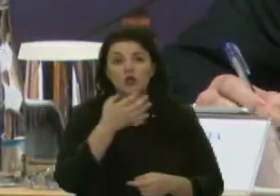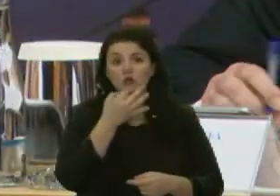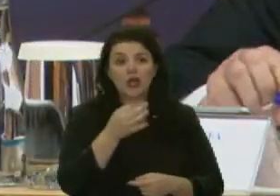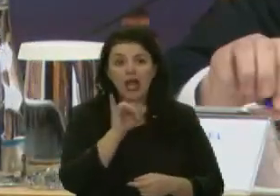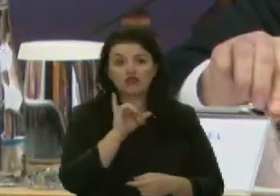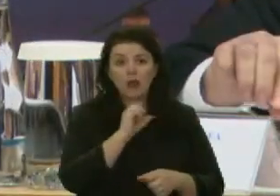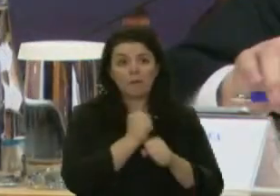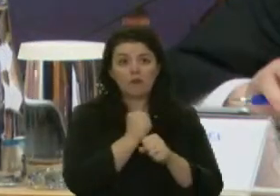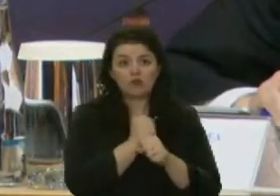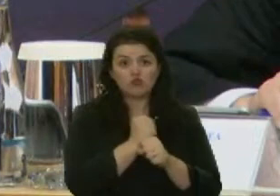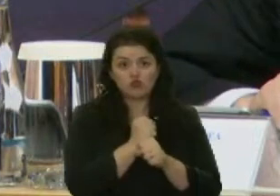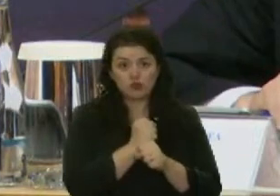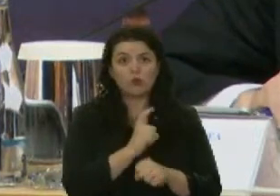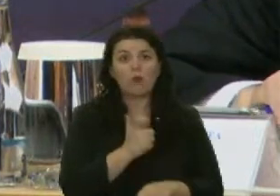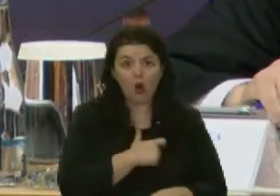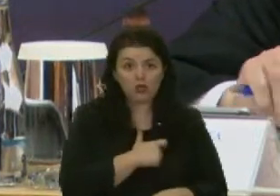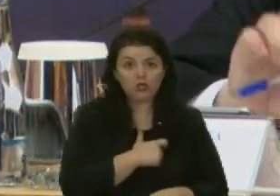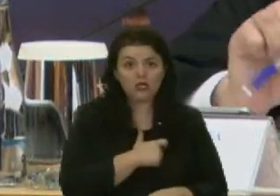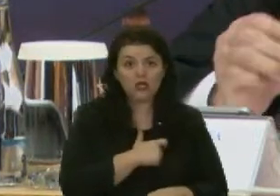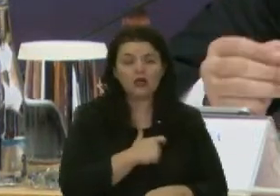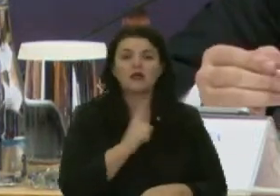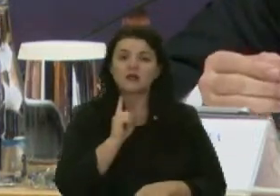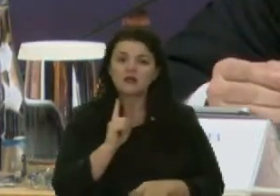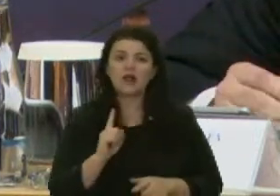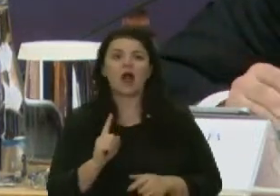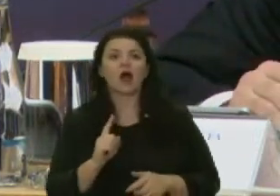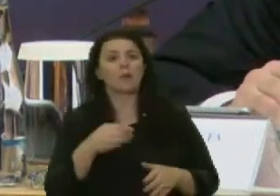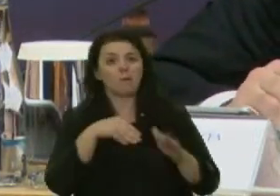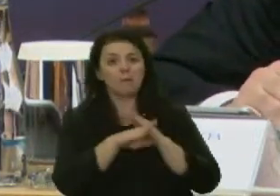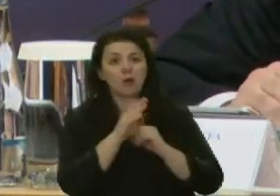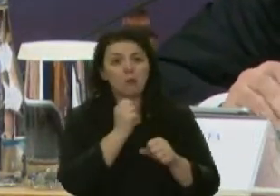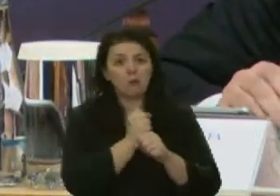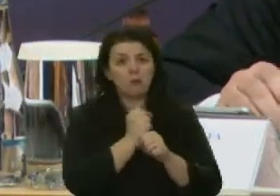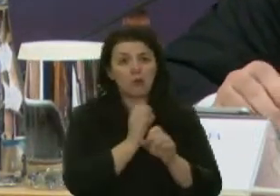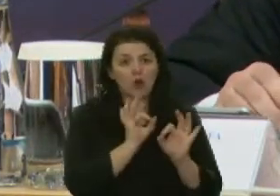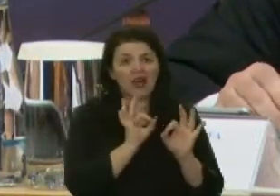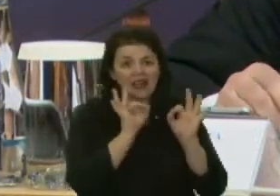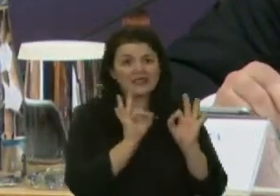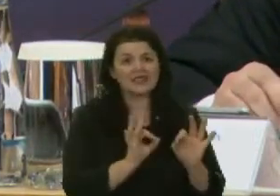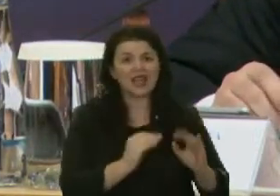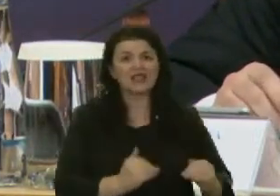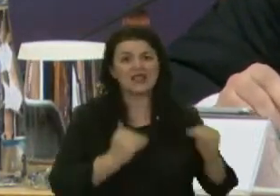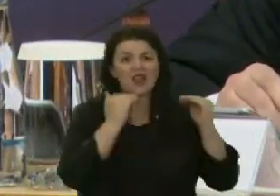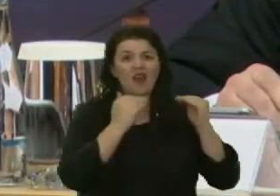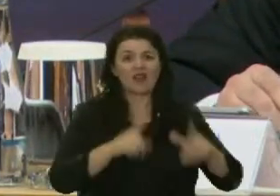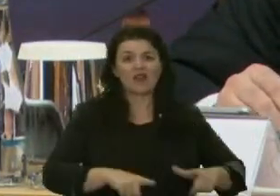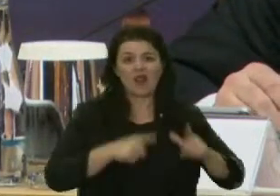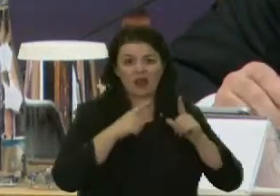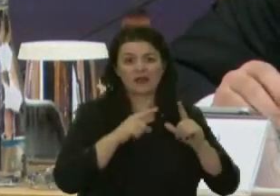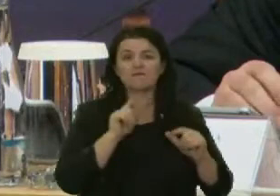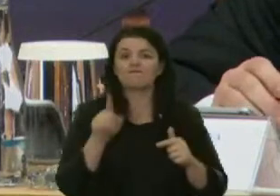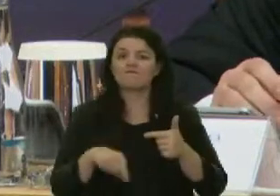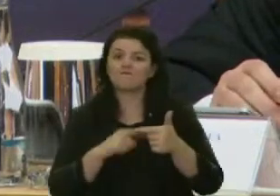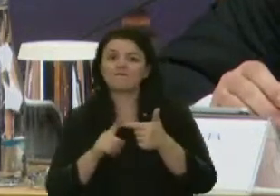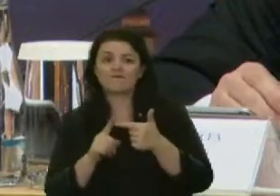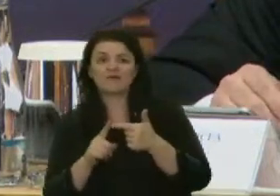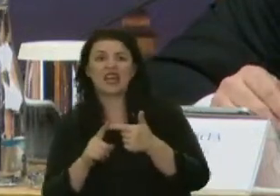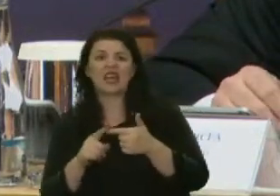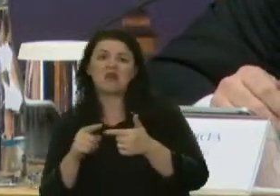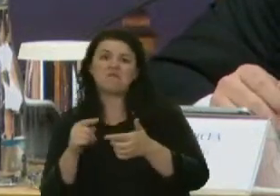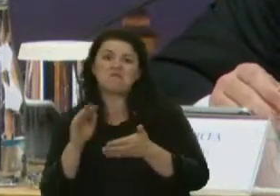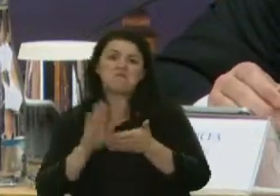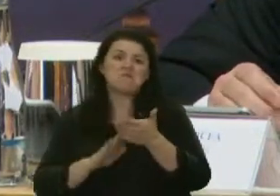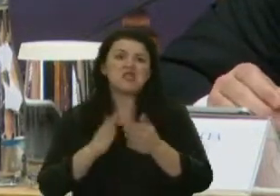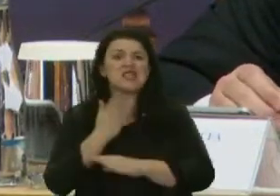pot munci și care repet pot prin munca lor să și asigure un nivel de trai decent mă refer la cei care din diverse motive